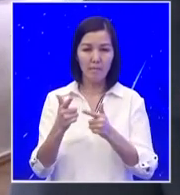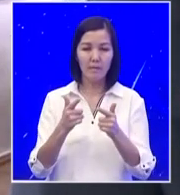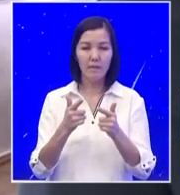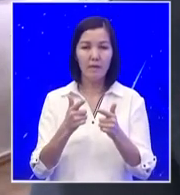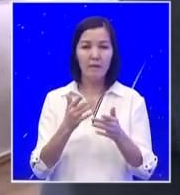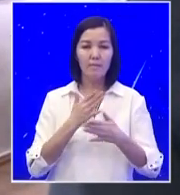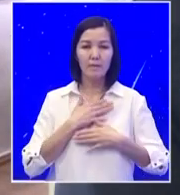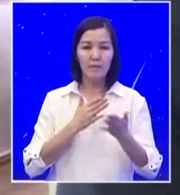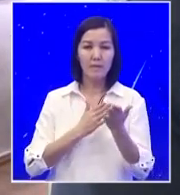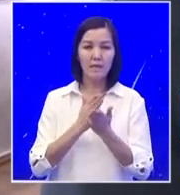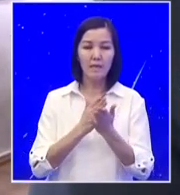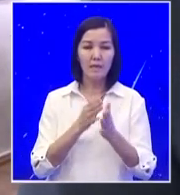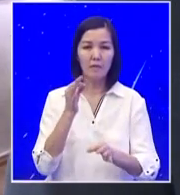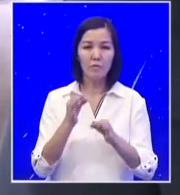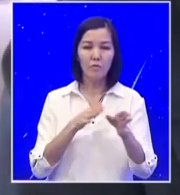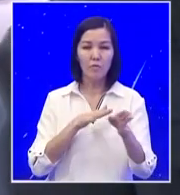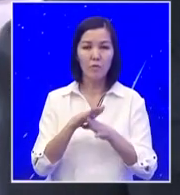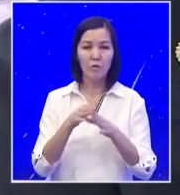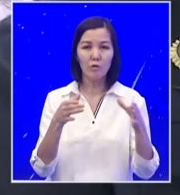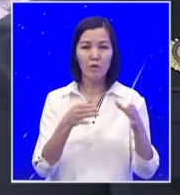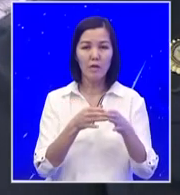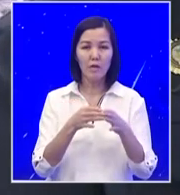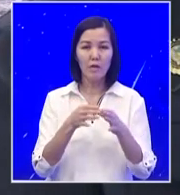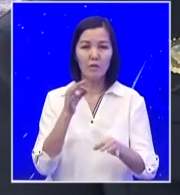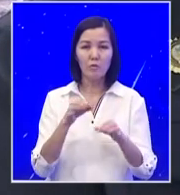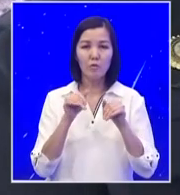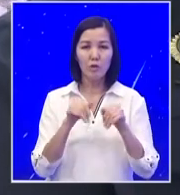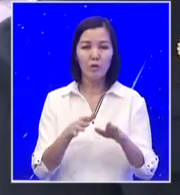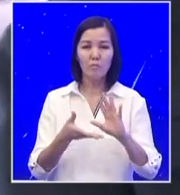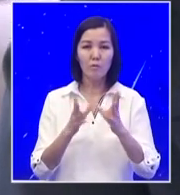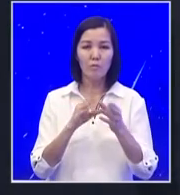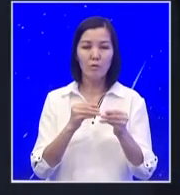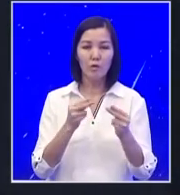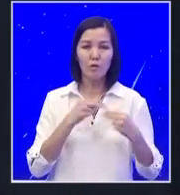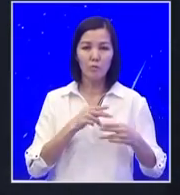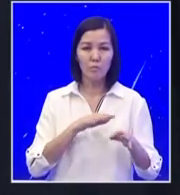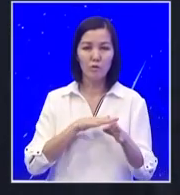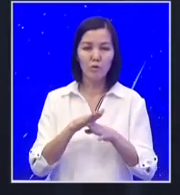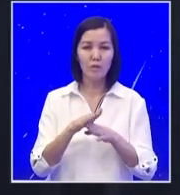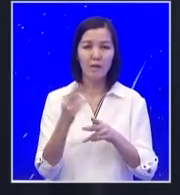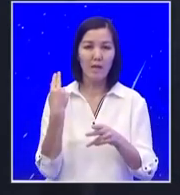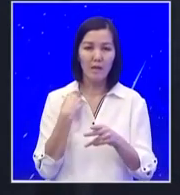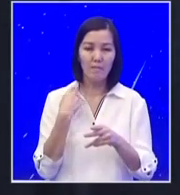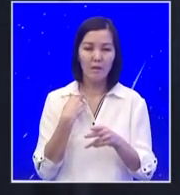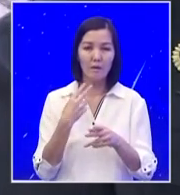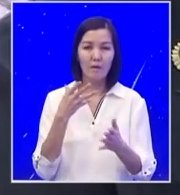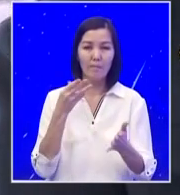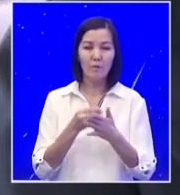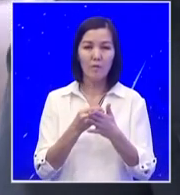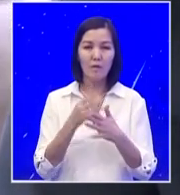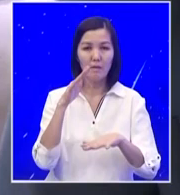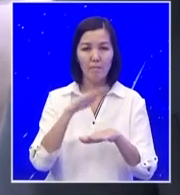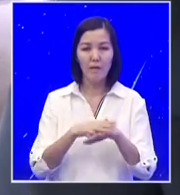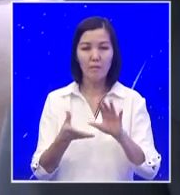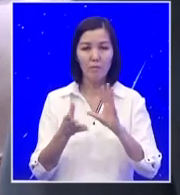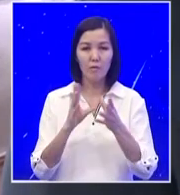Біздің салада тек қана сот орындаушылар бөлімінде сот шешімі бойынша жұмыс жасалынады. Көптеген туындылар алимент бойынша және де банктер